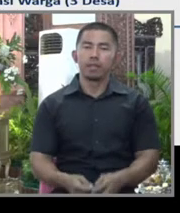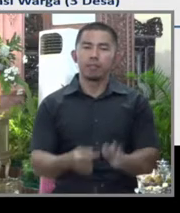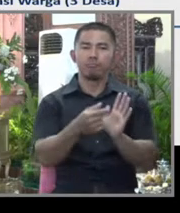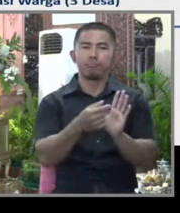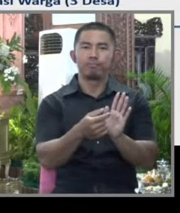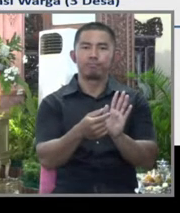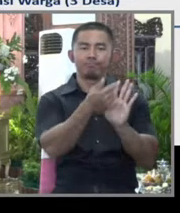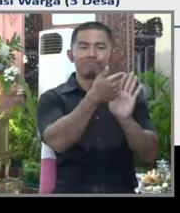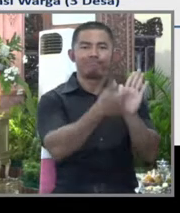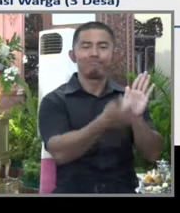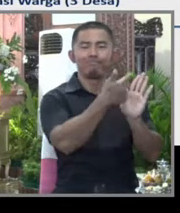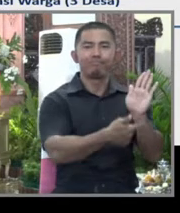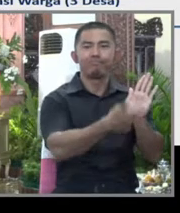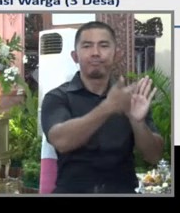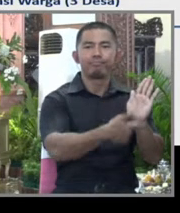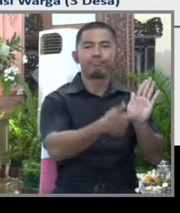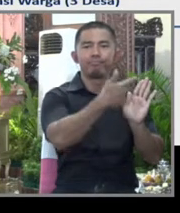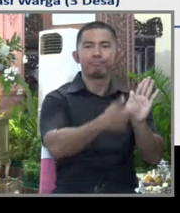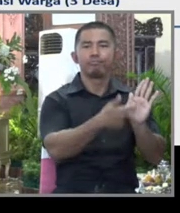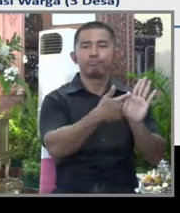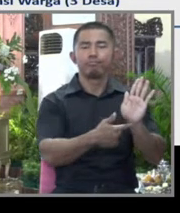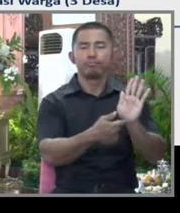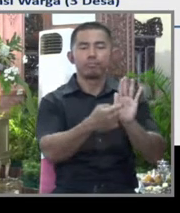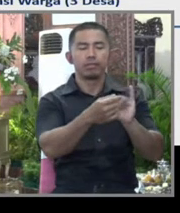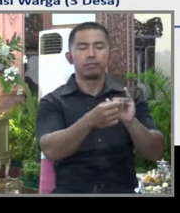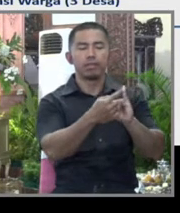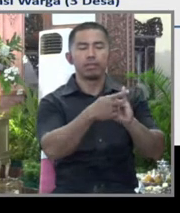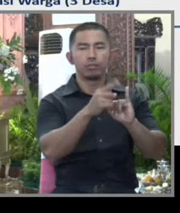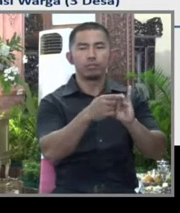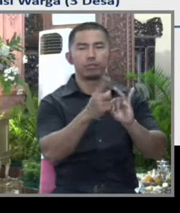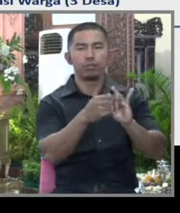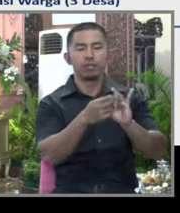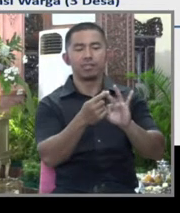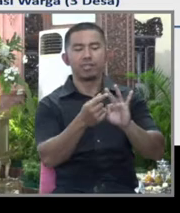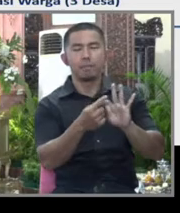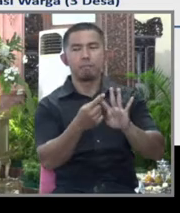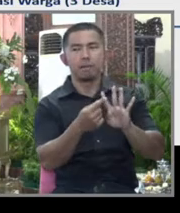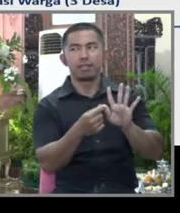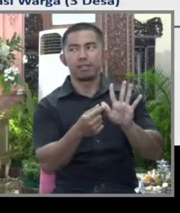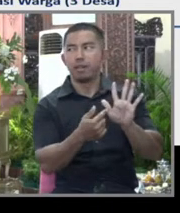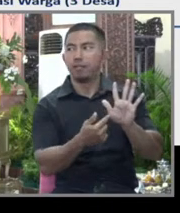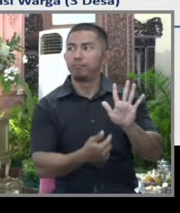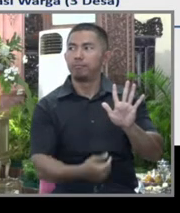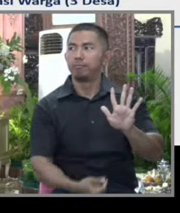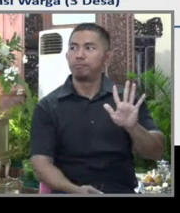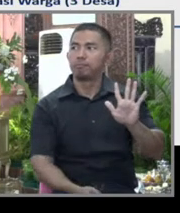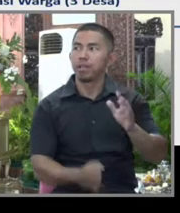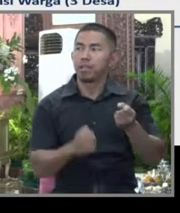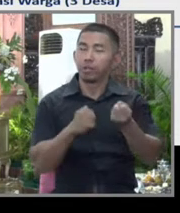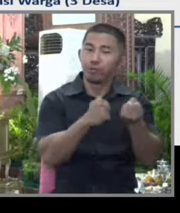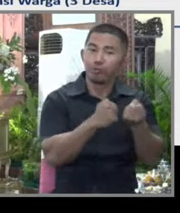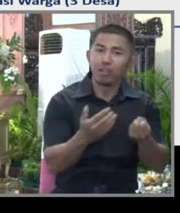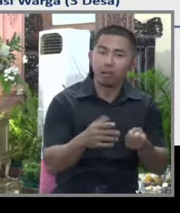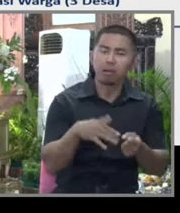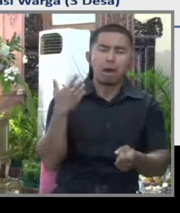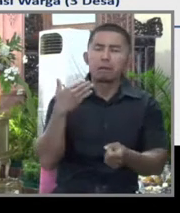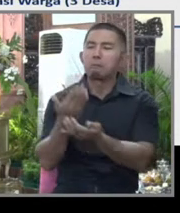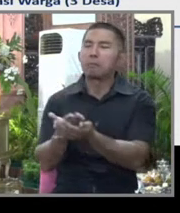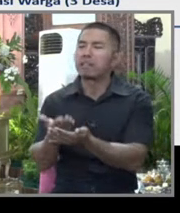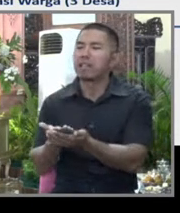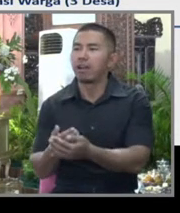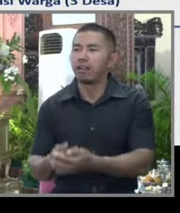siapkan kawasan untuk industri. Ya. Ya. Ini kami minta saja kemarin enggak sengaja